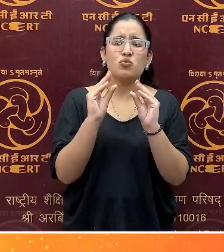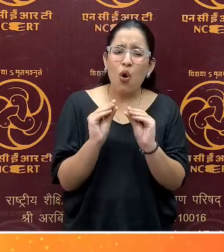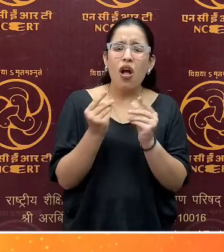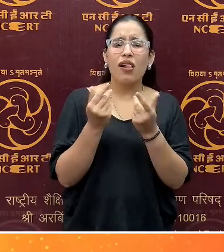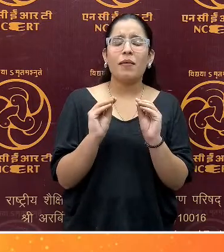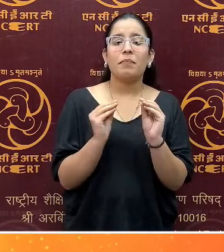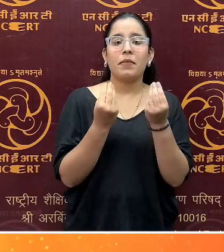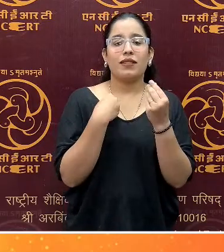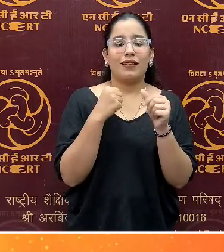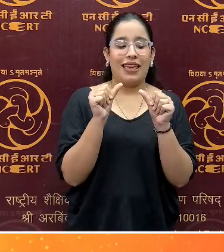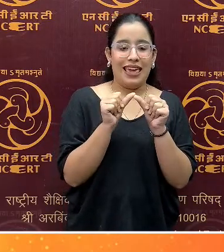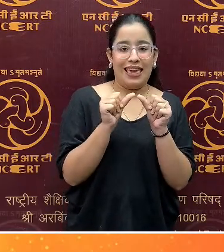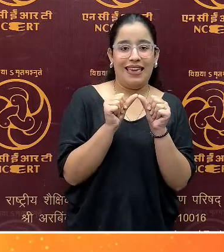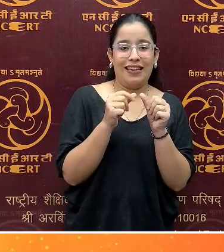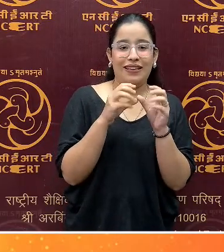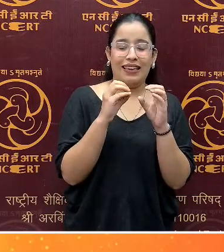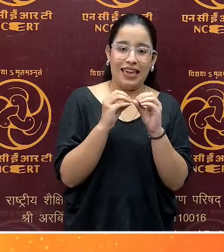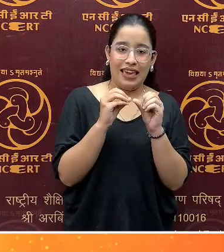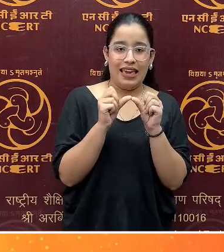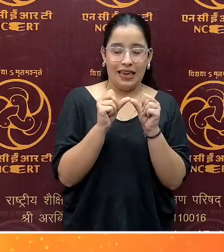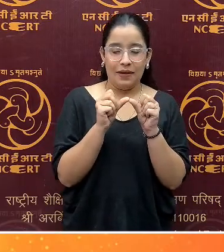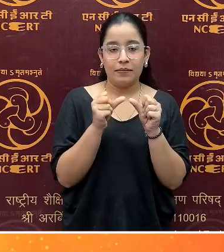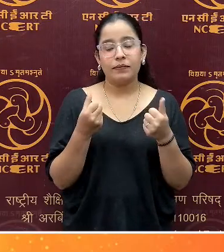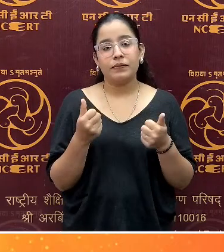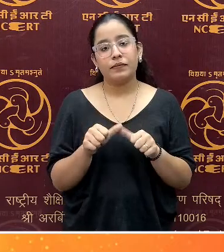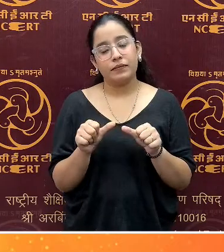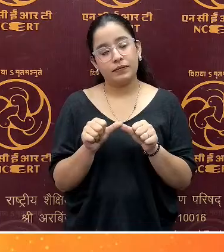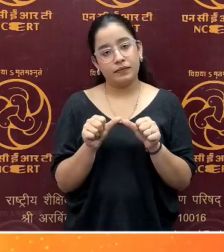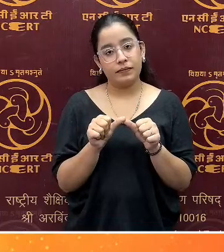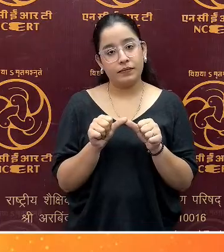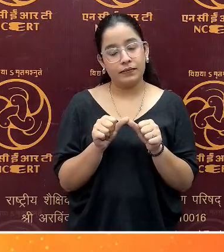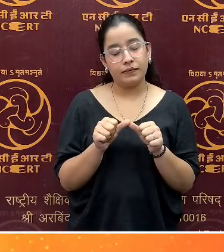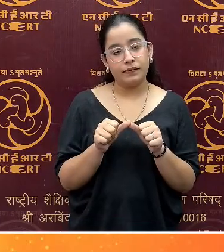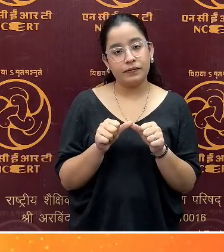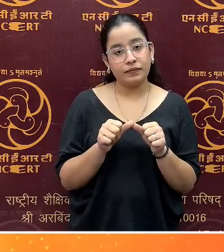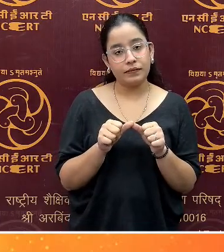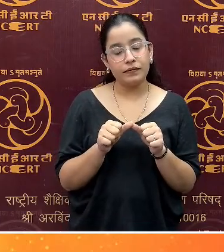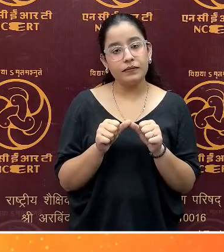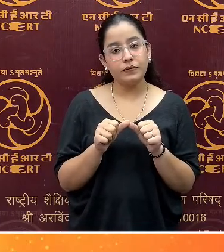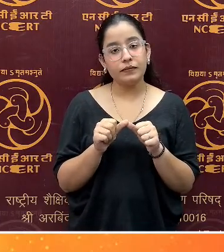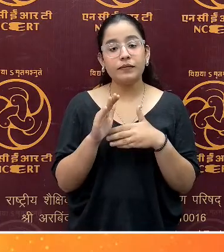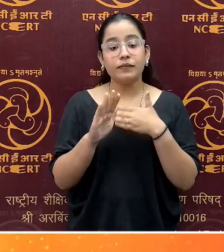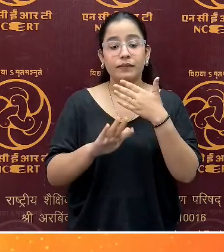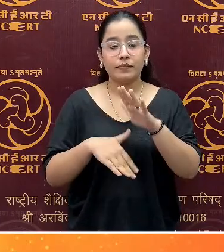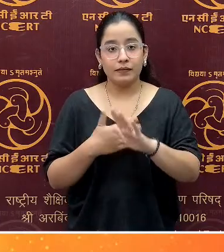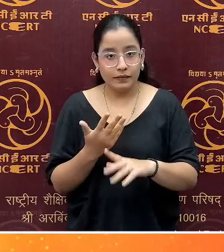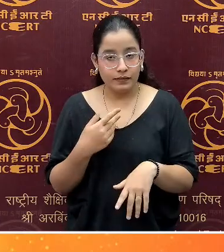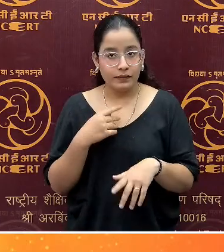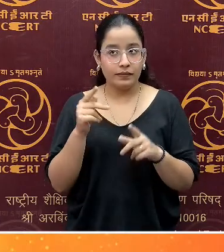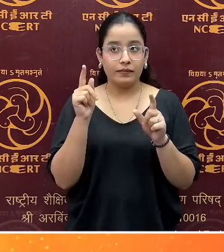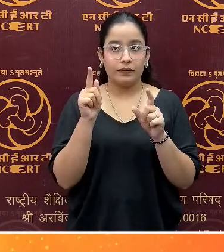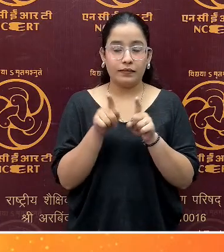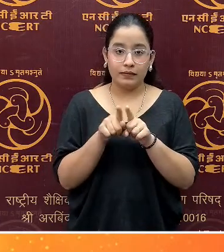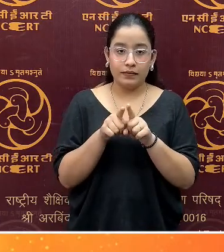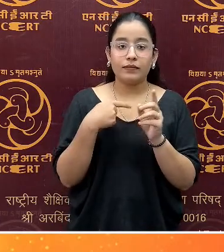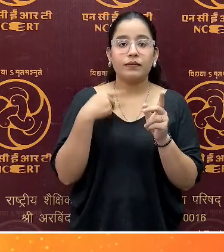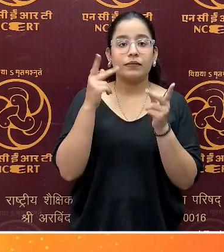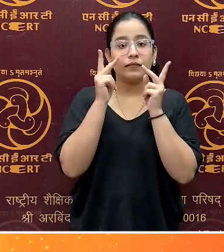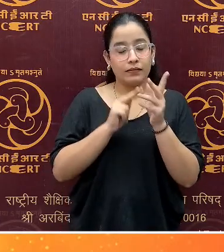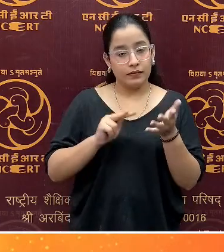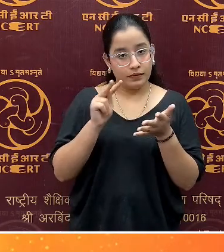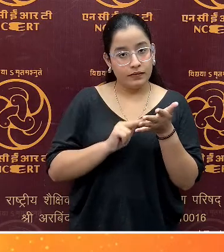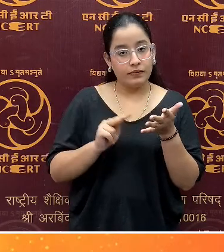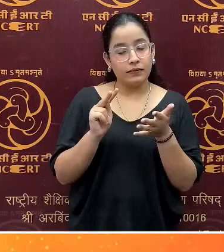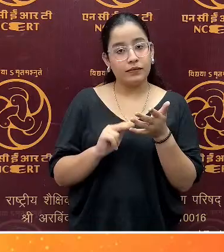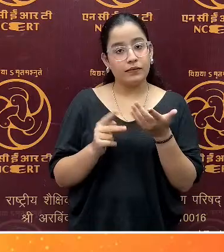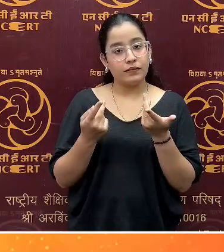letter. हमने small letter A से represent कर दिया ये vector को. Now, as per the statement of the question, frame the step, that